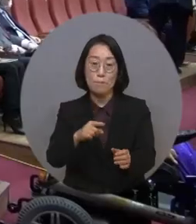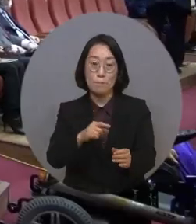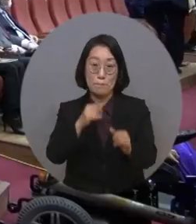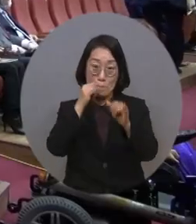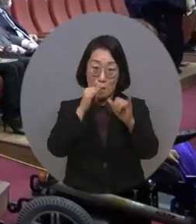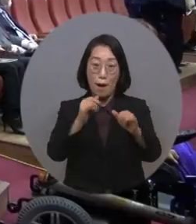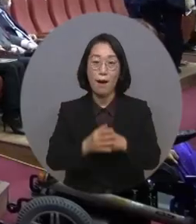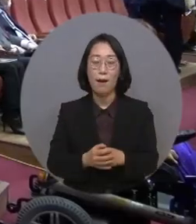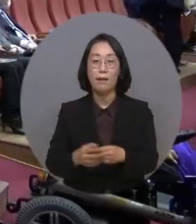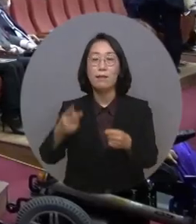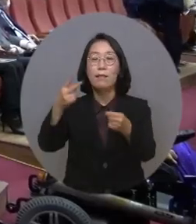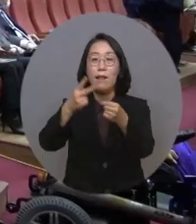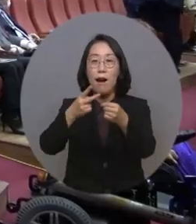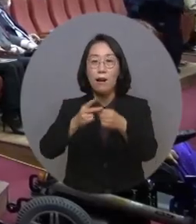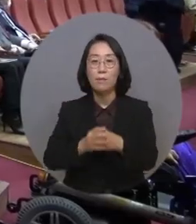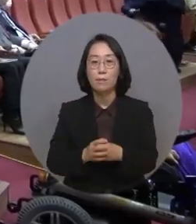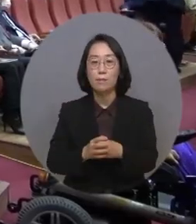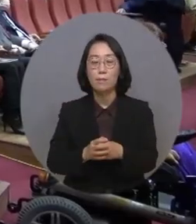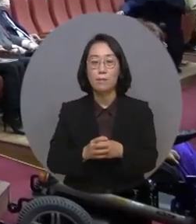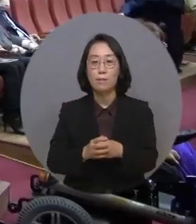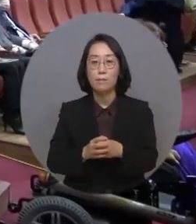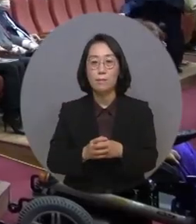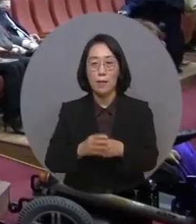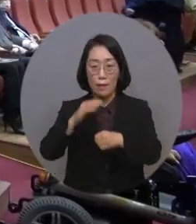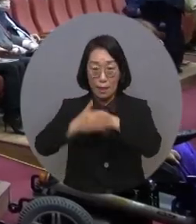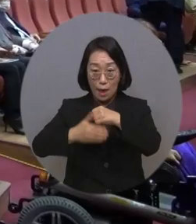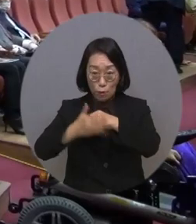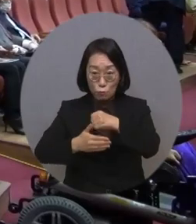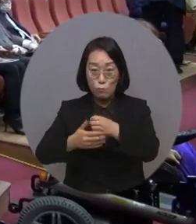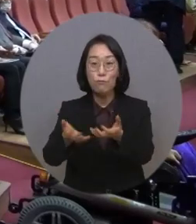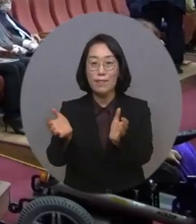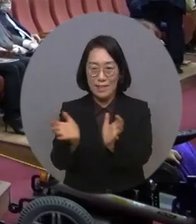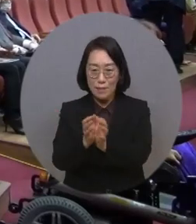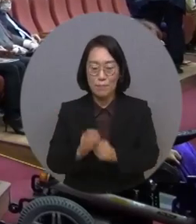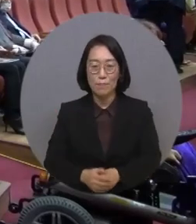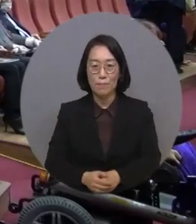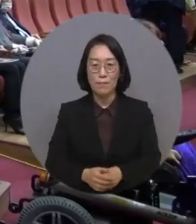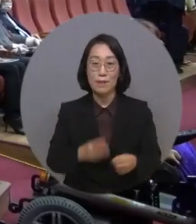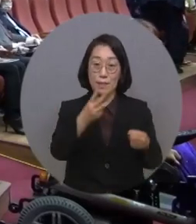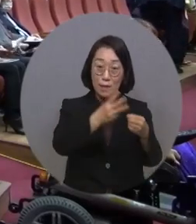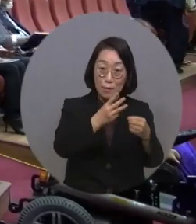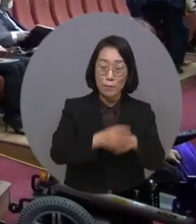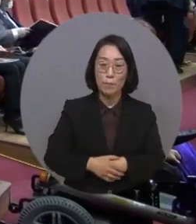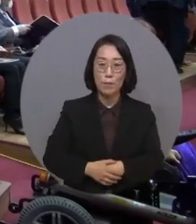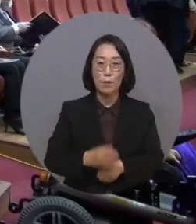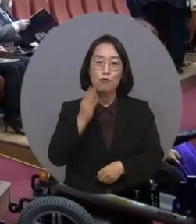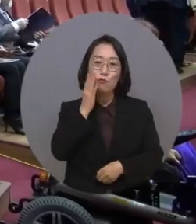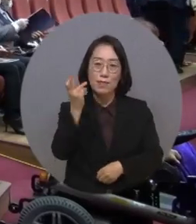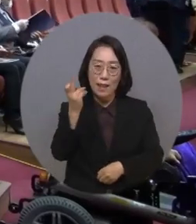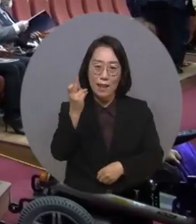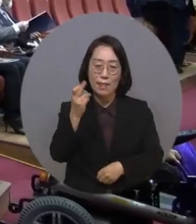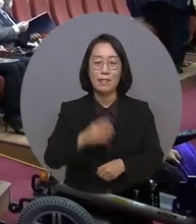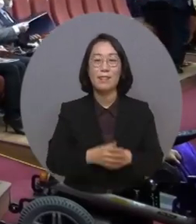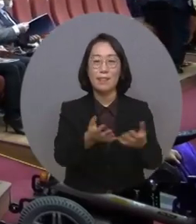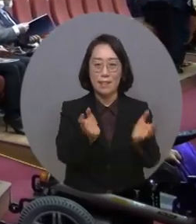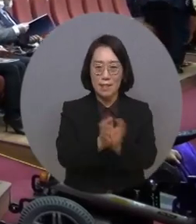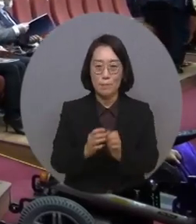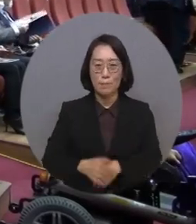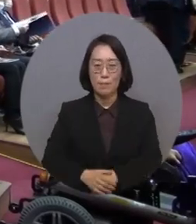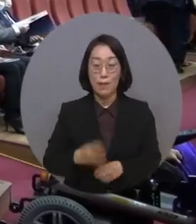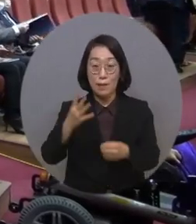수상하였고 이어 금상은 대구 빛소락창단 은상은 울산 소나무 합창단